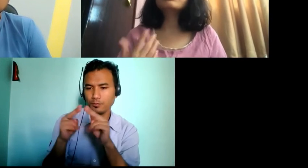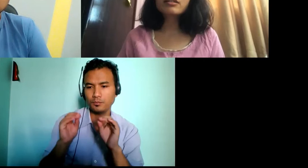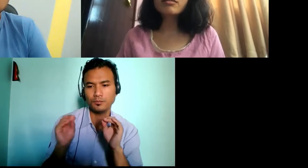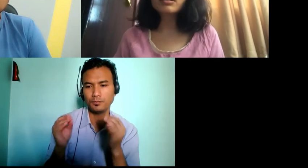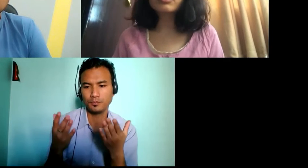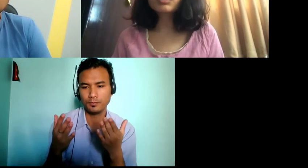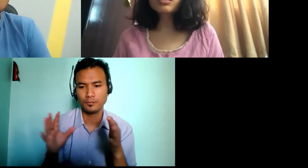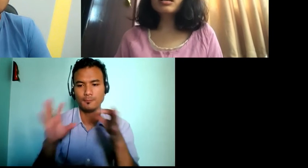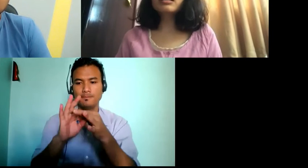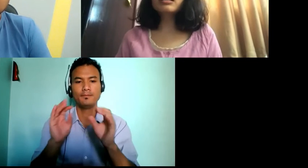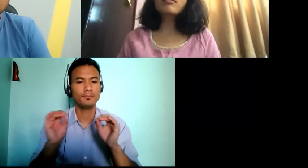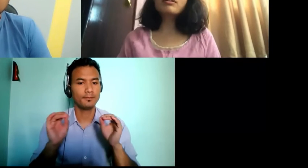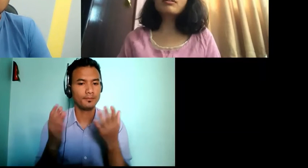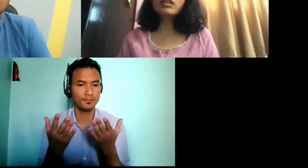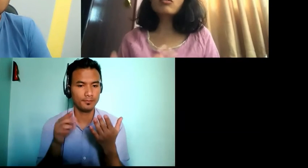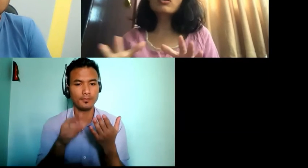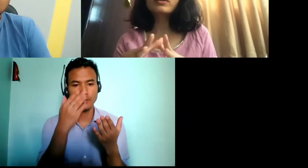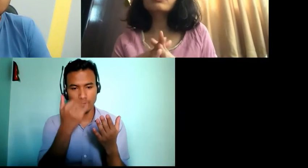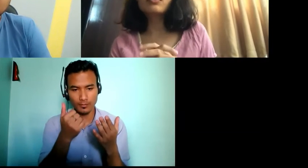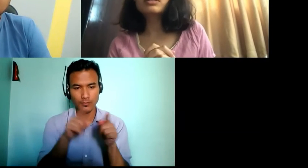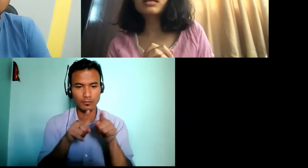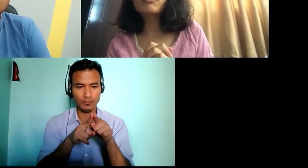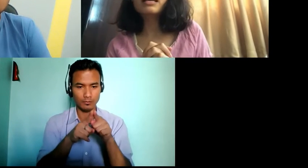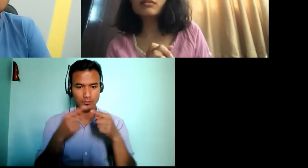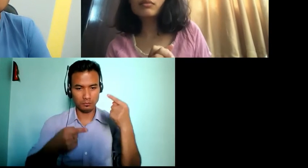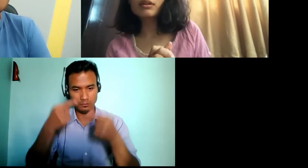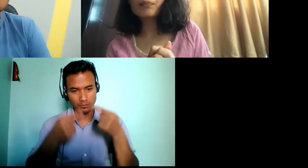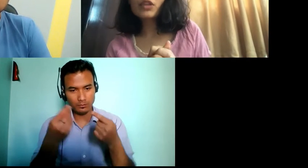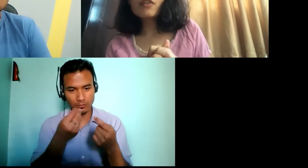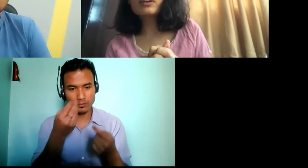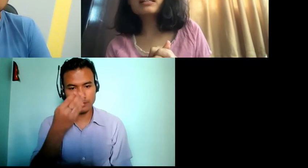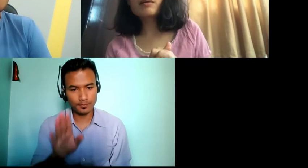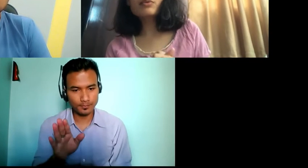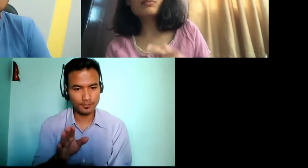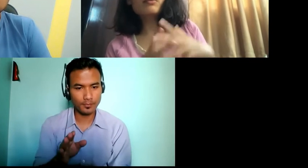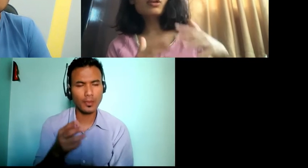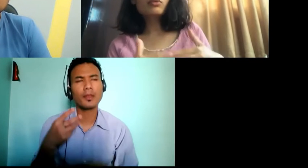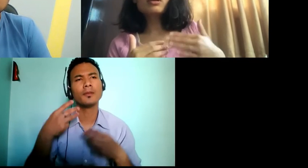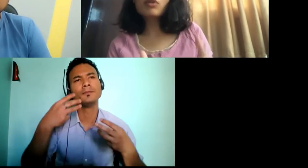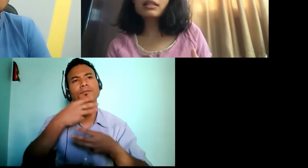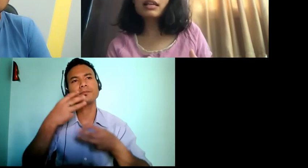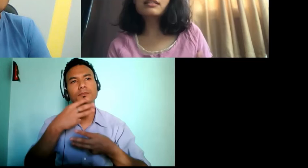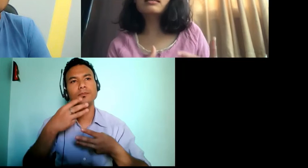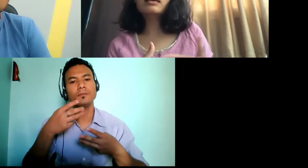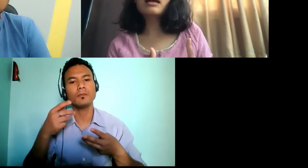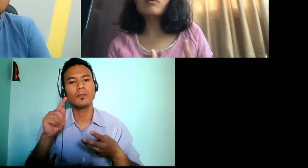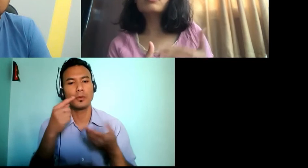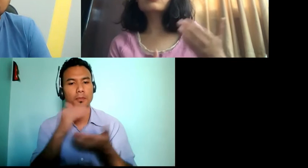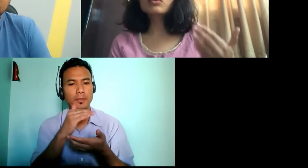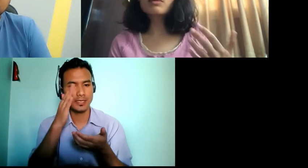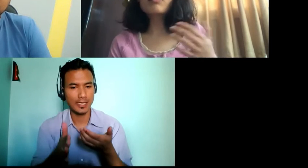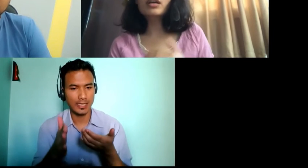अथवा कनेक्ट गर्दैनौँ अनि त्यसले गर्दाखेरि पनि कन्फ्लिक्ट्सहरू चाहिँ अराइज हुन्छ. फर इक्जाम्पल, अब कुनै बच्चाले चाहिँ केही